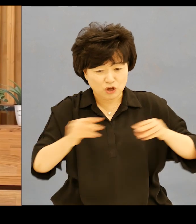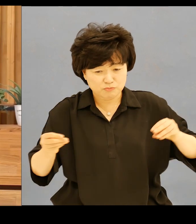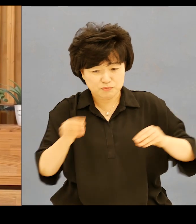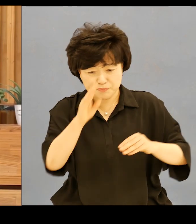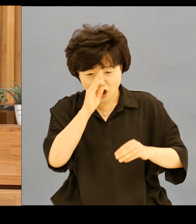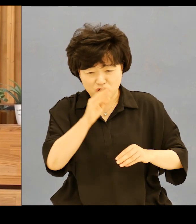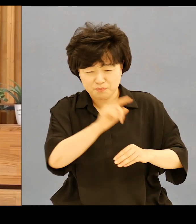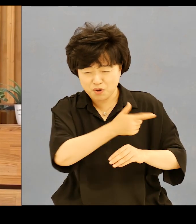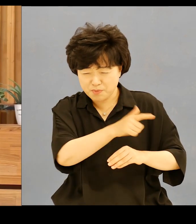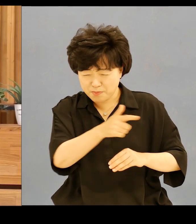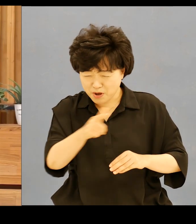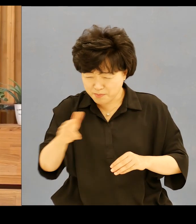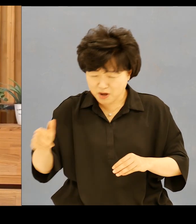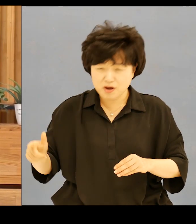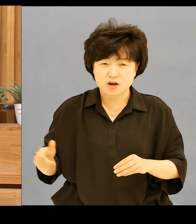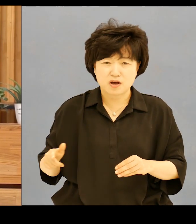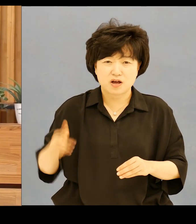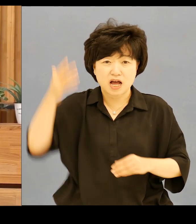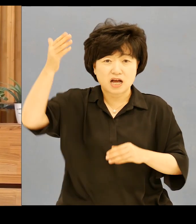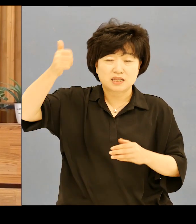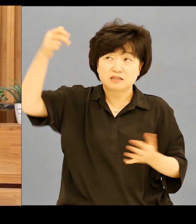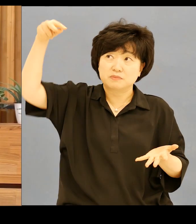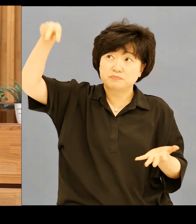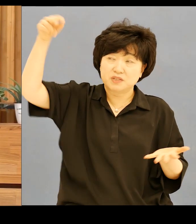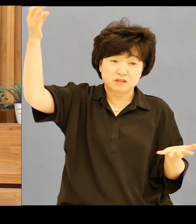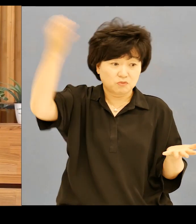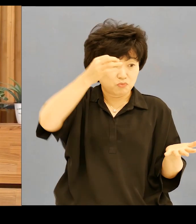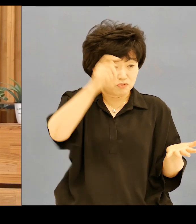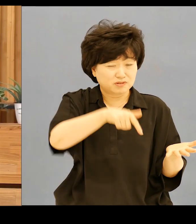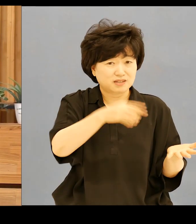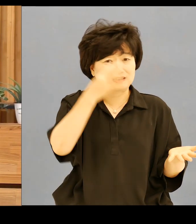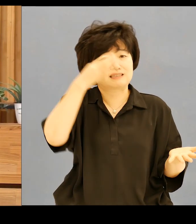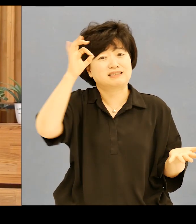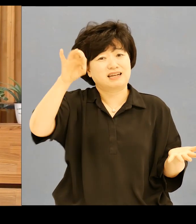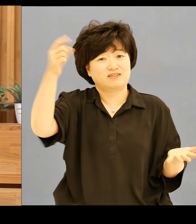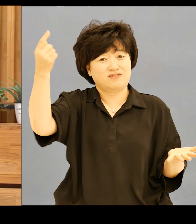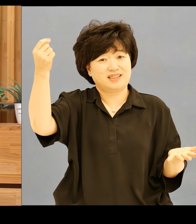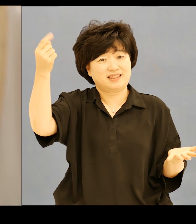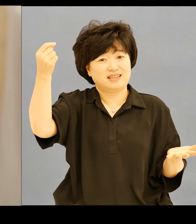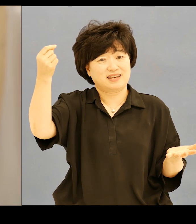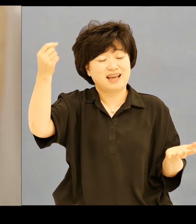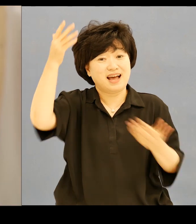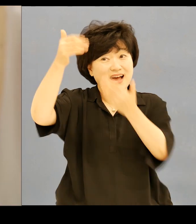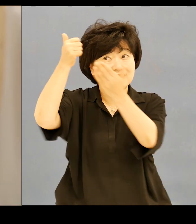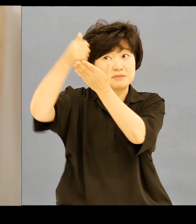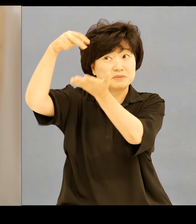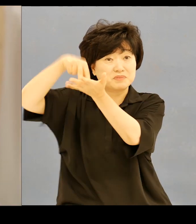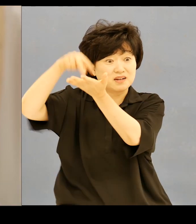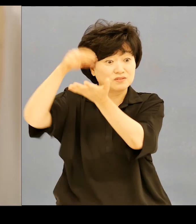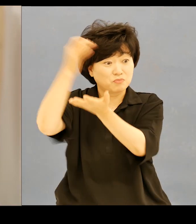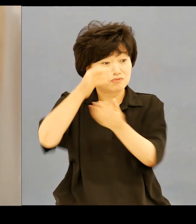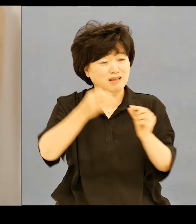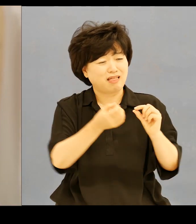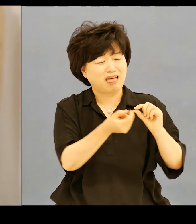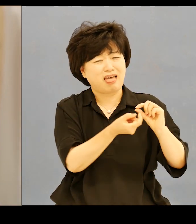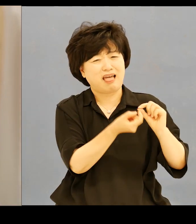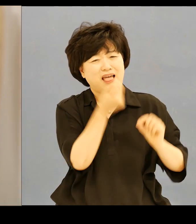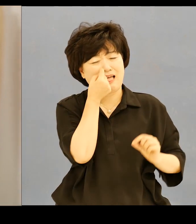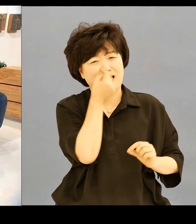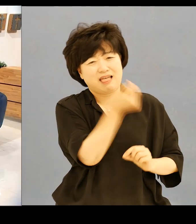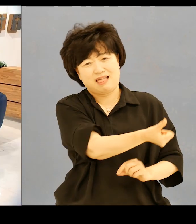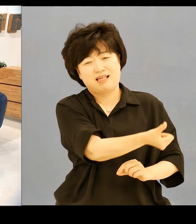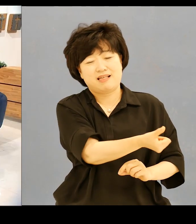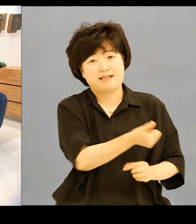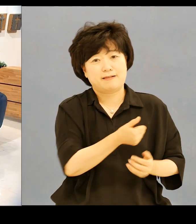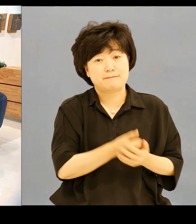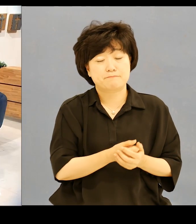금융통의 일종이라든가 이런 가락 질병들이 하나님 보시기에 아무것도 아닐 거라는 생각이 들어요. 우린 또 마음의 병도 갖고 있는 사람이 있고